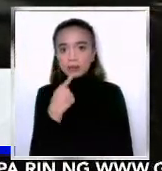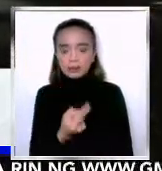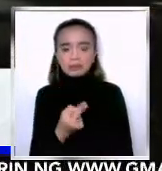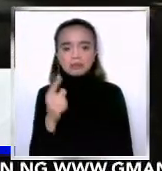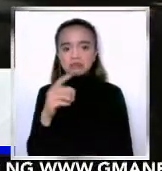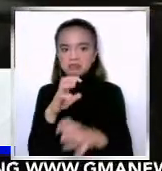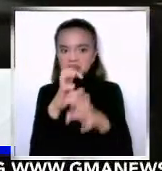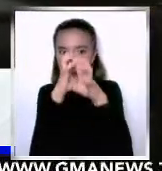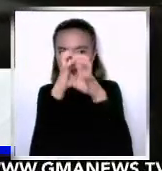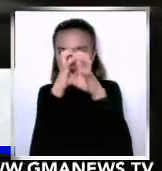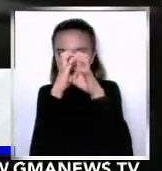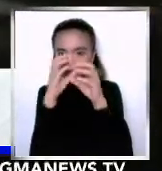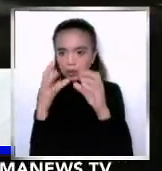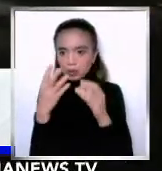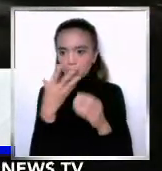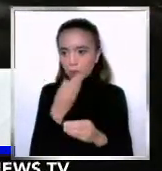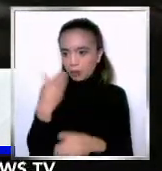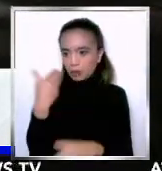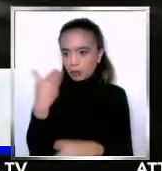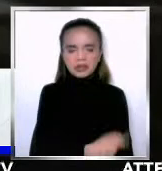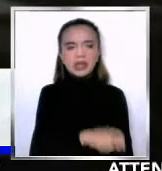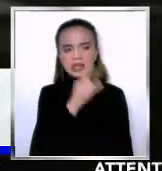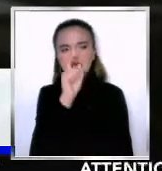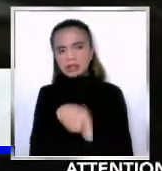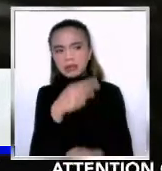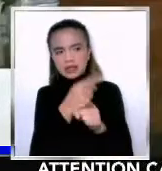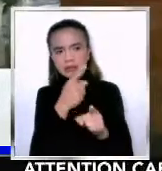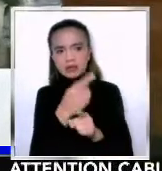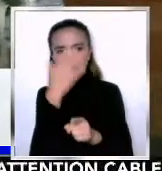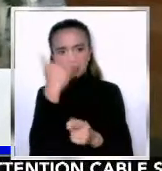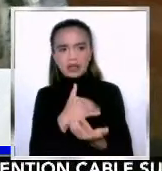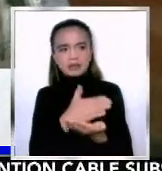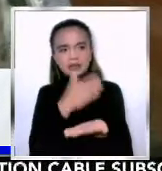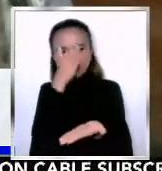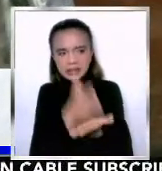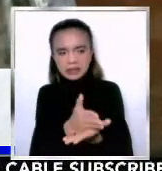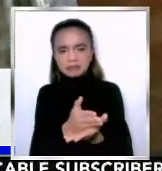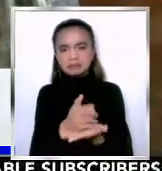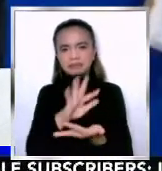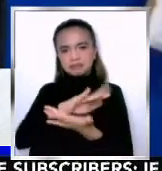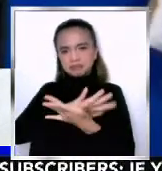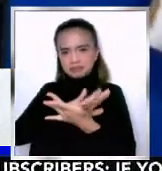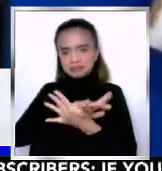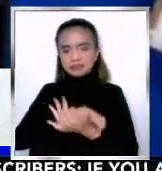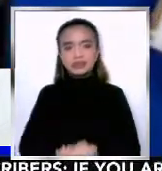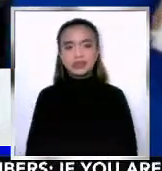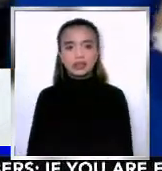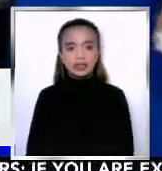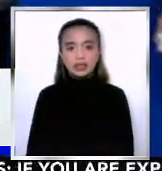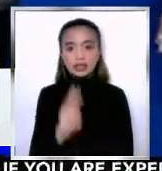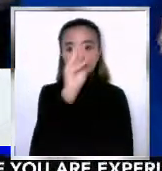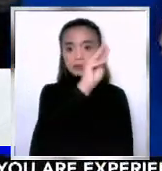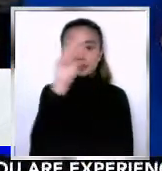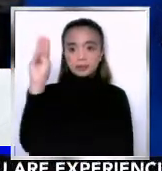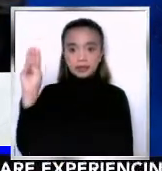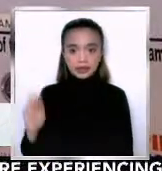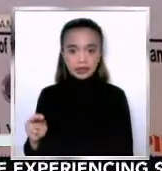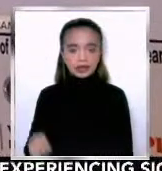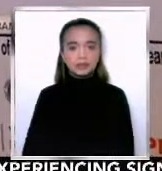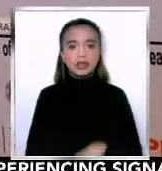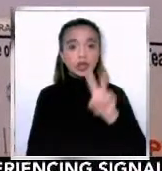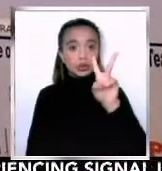lang para... tumigil na yung virus natin. Sa Northern Metro Manila, dalawa ang arestado dahil sa pagdadala ng